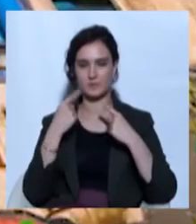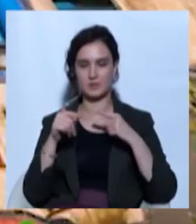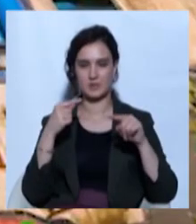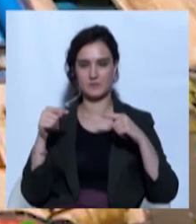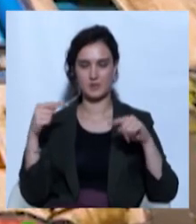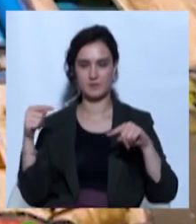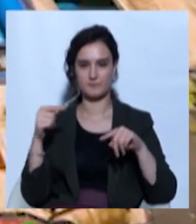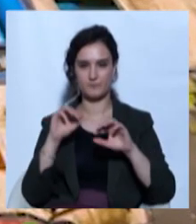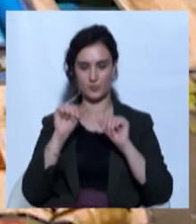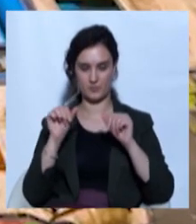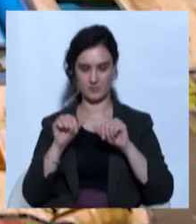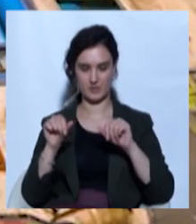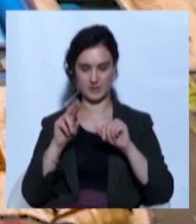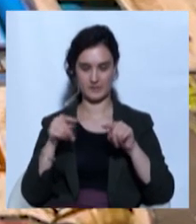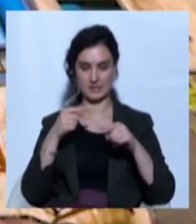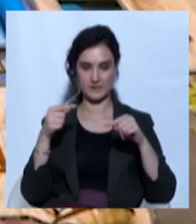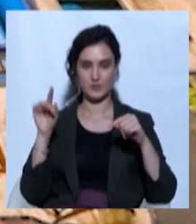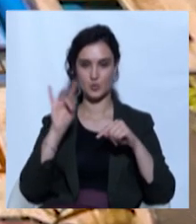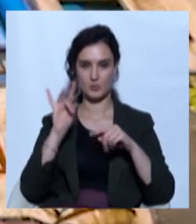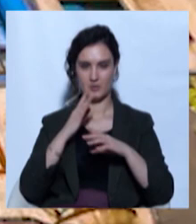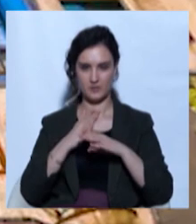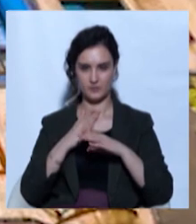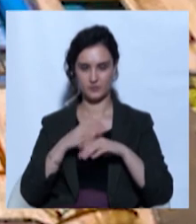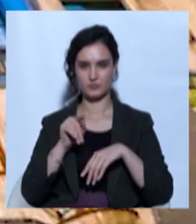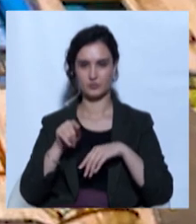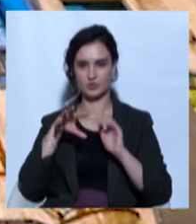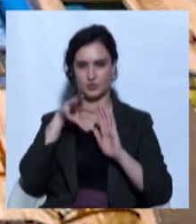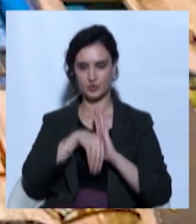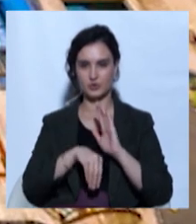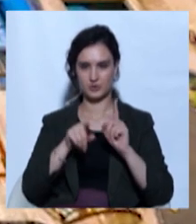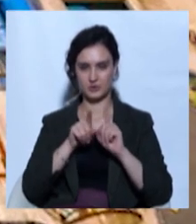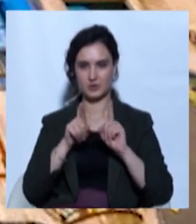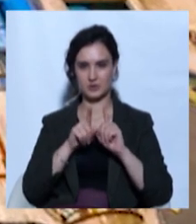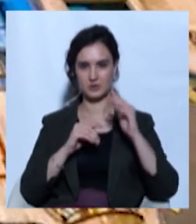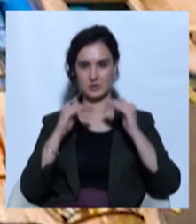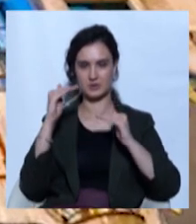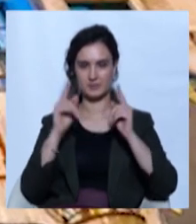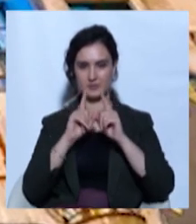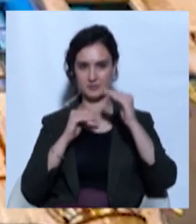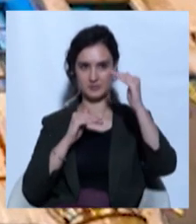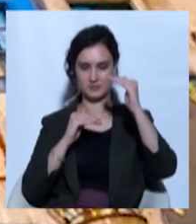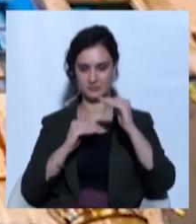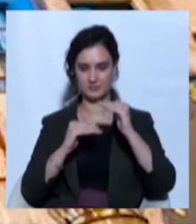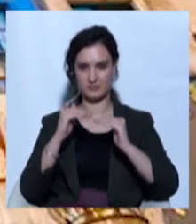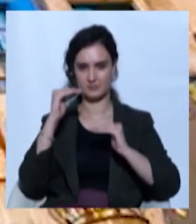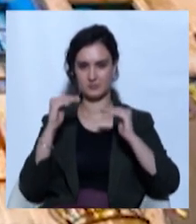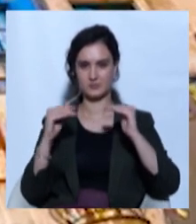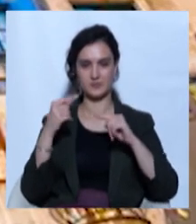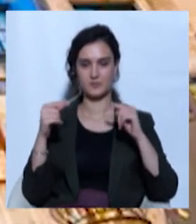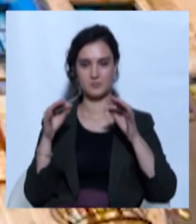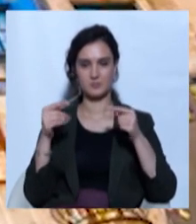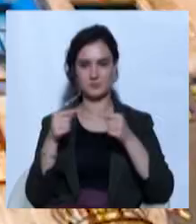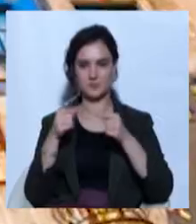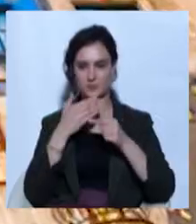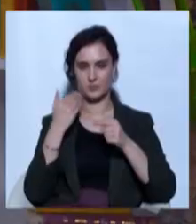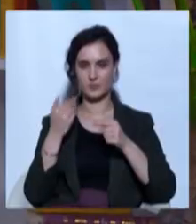ფანჯარა სხვადასხვა ფორმა აქვს, სხვადასხვა ზომა აქვს, შიგნითაც დონეები სართულებისა არის აცდენილი.